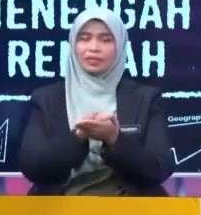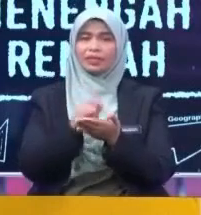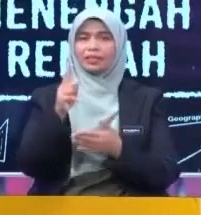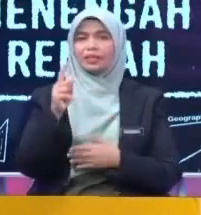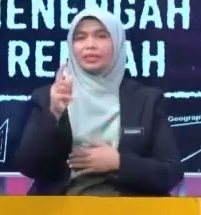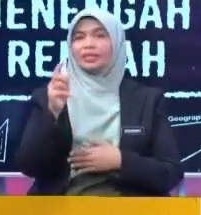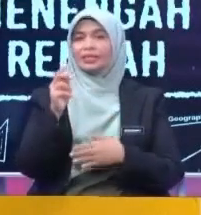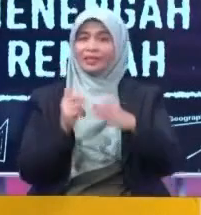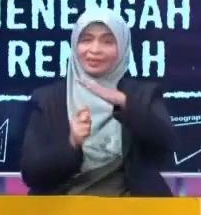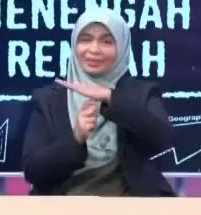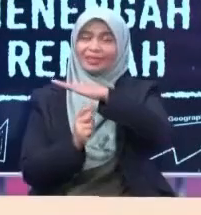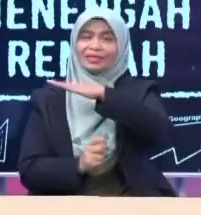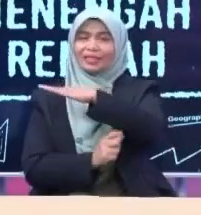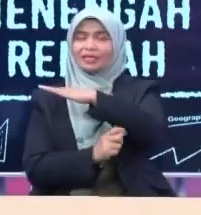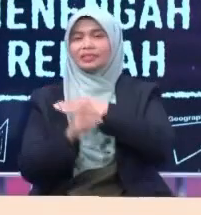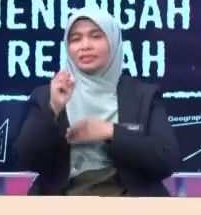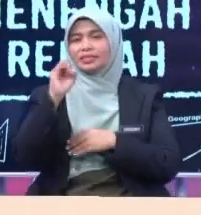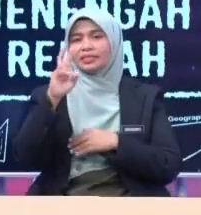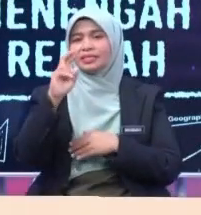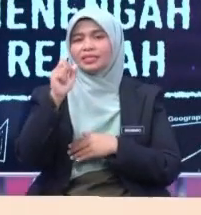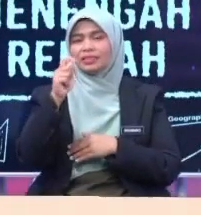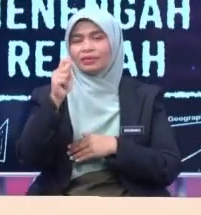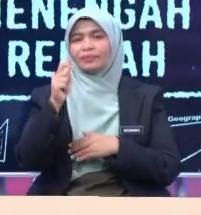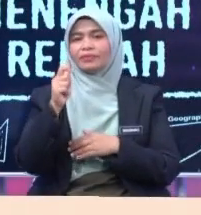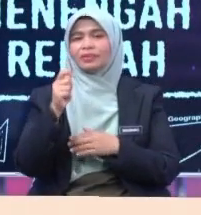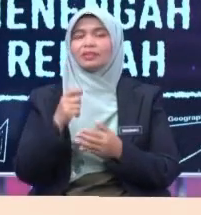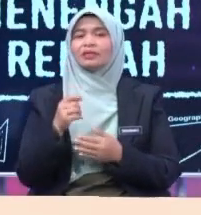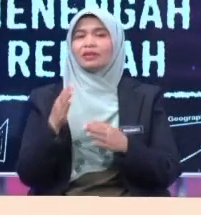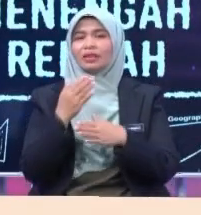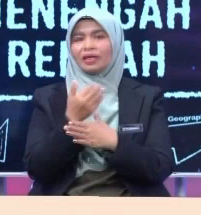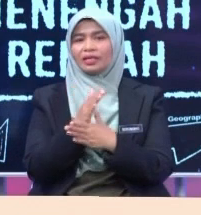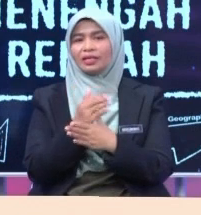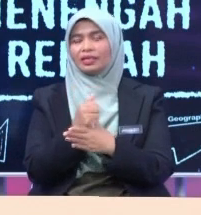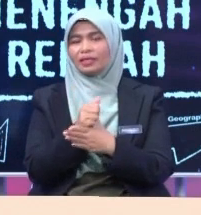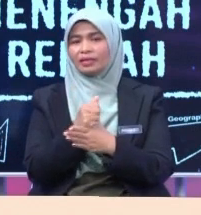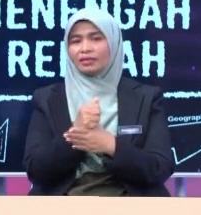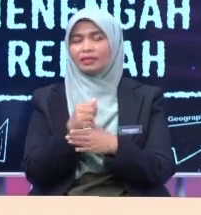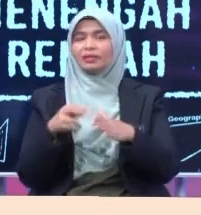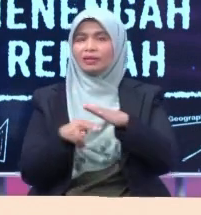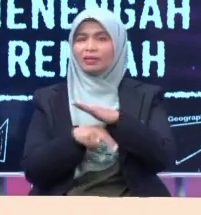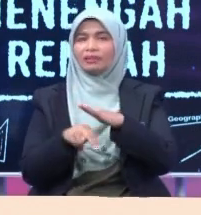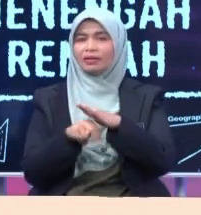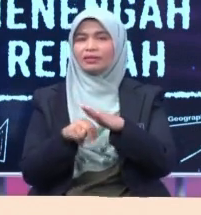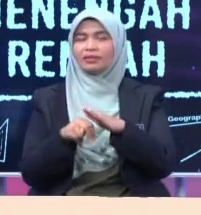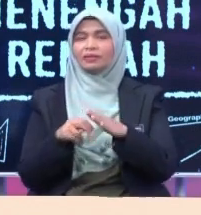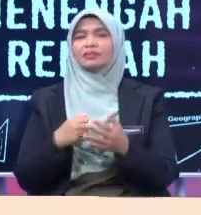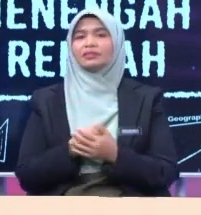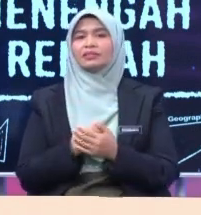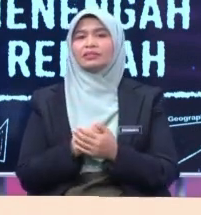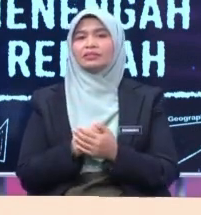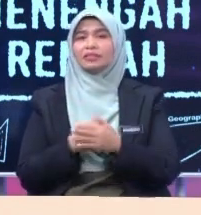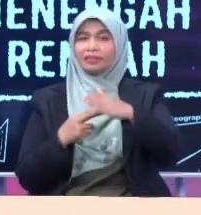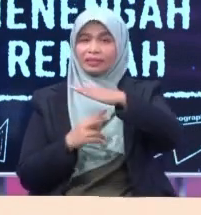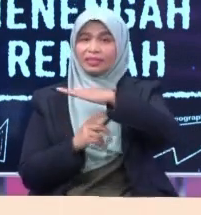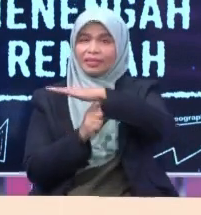ialah titian yang merentang di atas neraka antara mahsyar menuju ke syurga. Ha, sirat adalah satu titian.